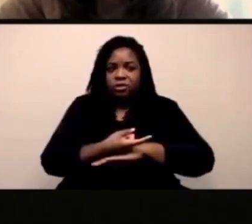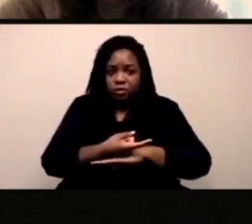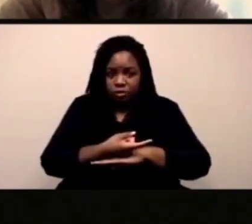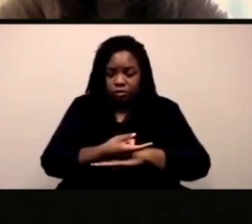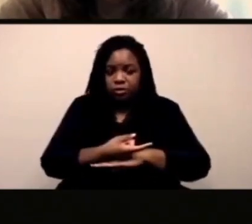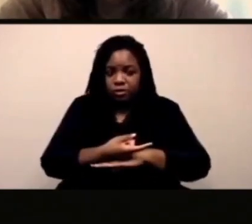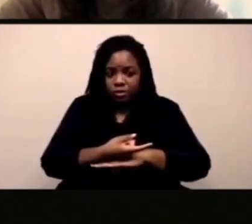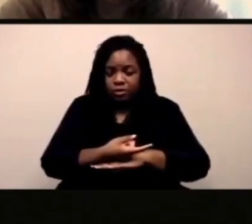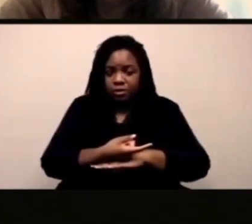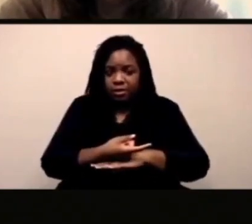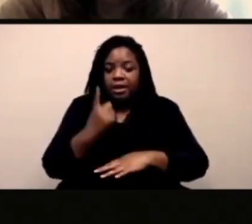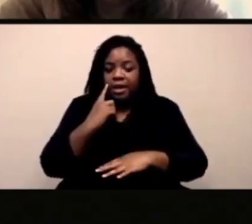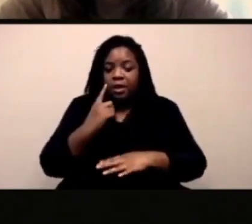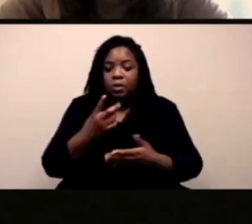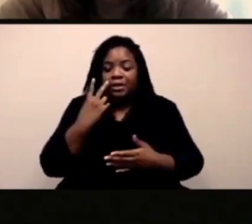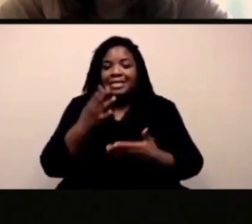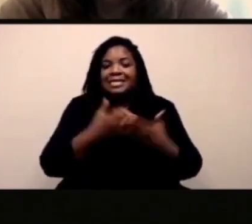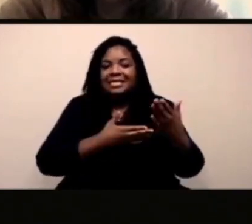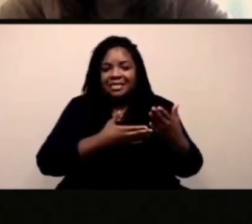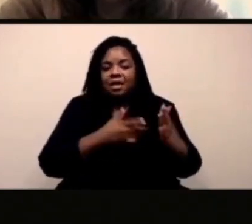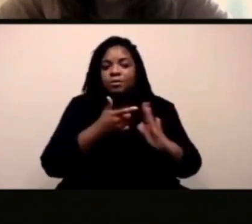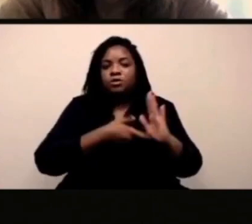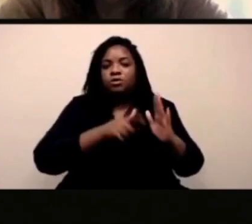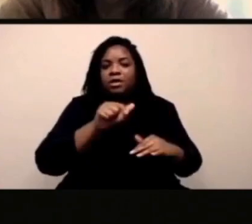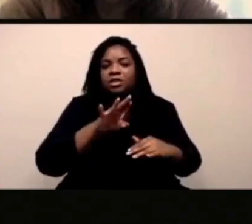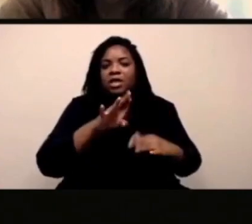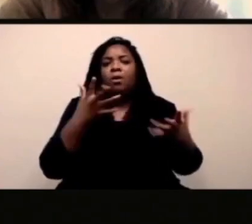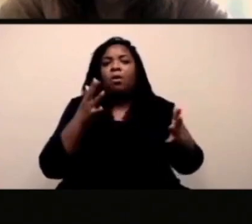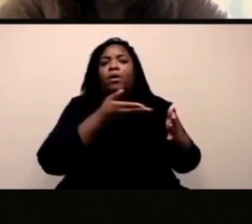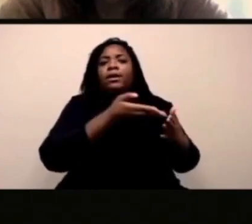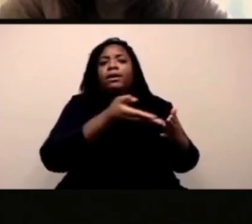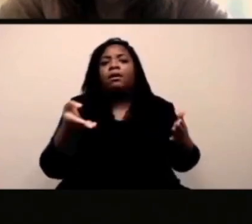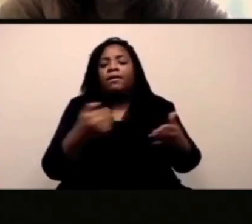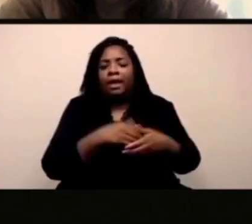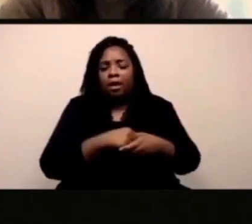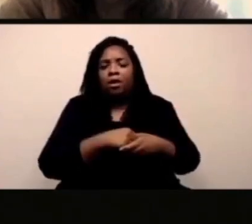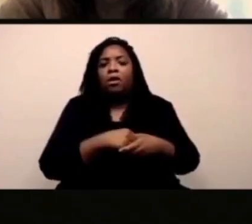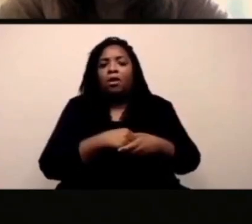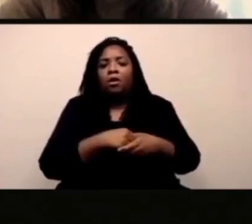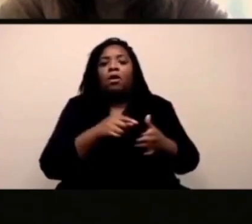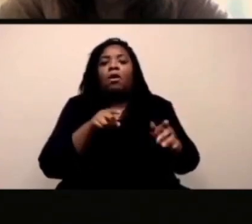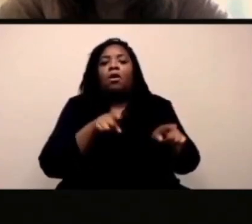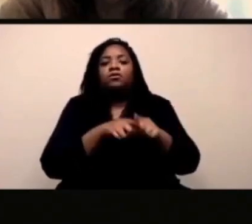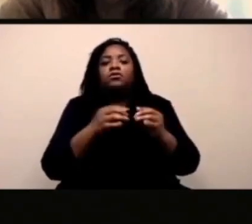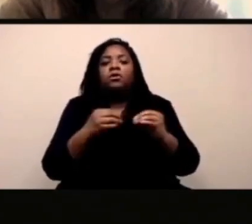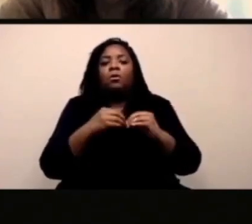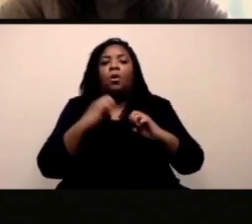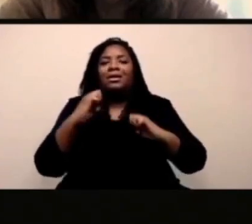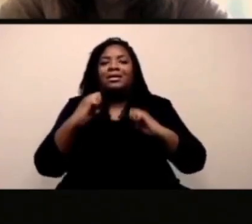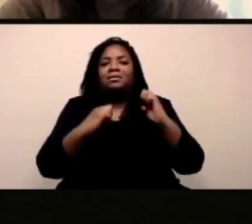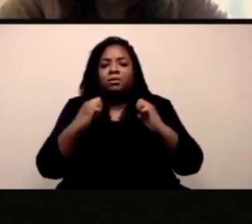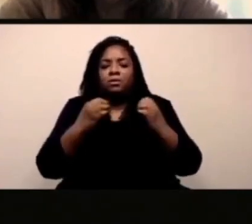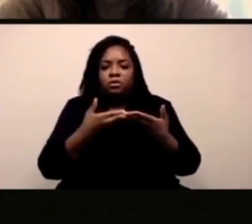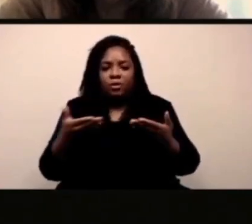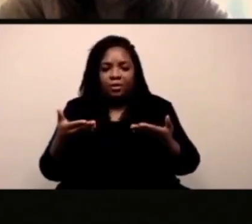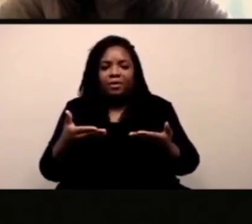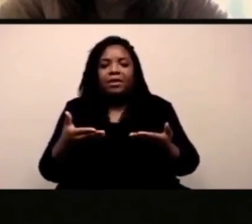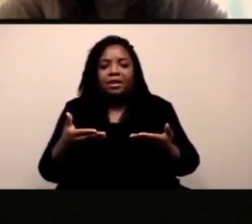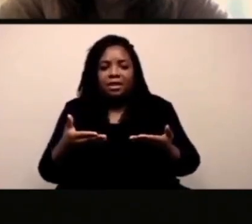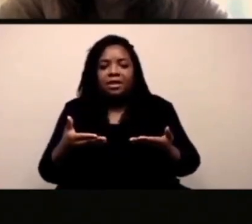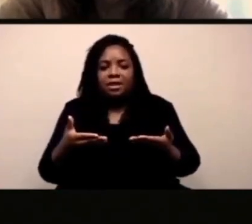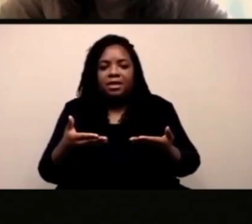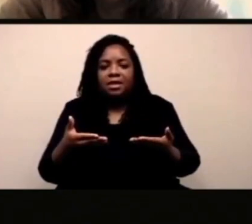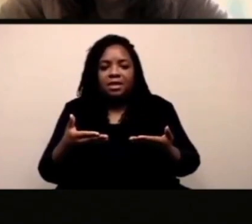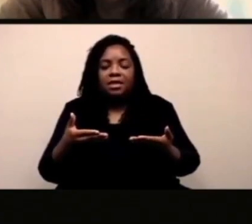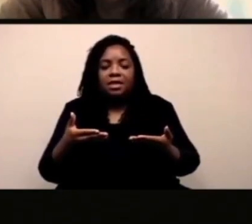の方で若干あと紹介しています耳から私どもの本日のジェンダーについて説明をします